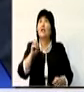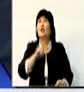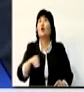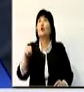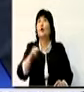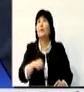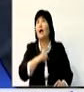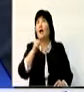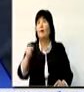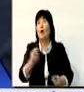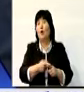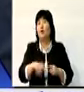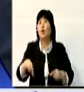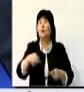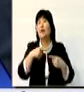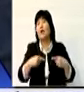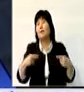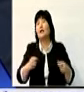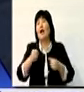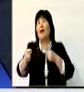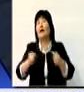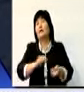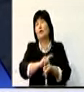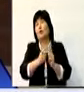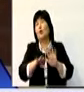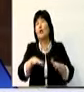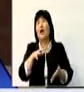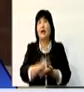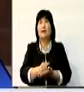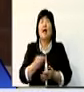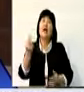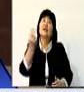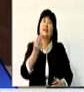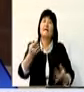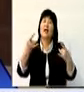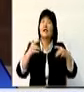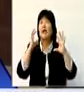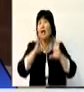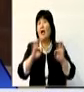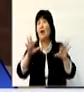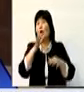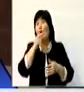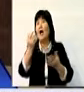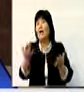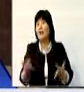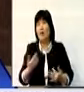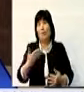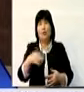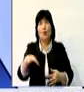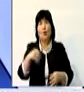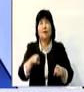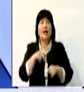Турабаев келді. Осылайша облыста біршама кадрлық ротация орын алды. Цифрлық эфирлік телехабар тарату уақыт талабы. Біздің облыс